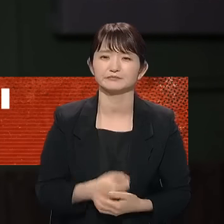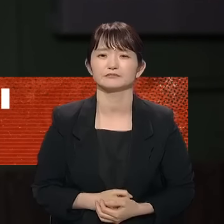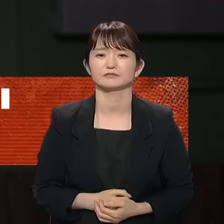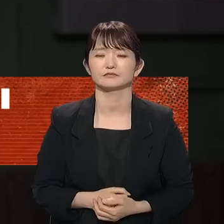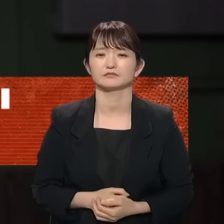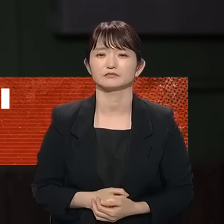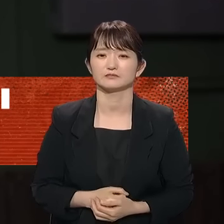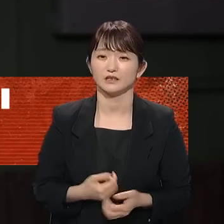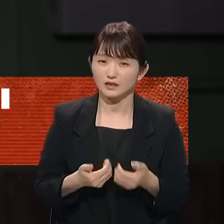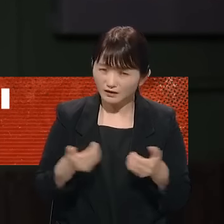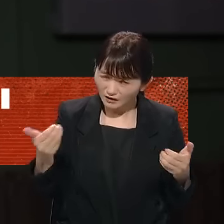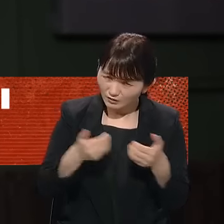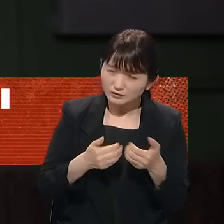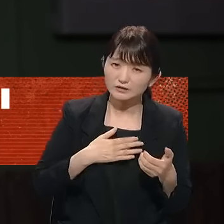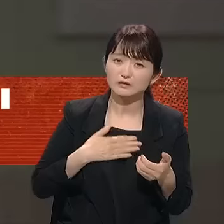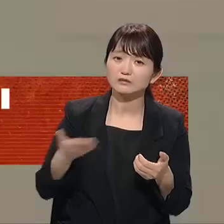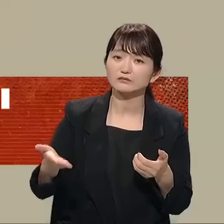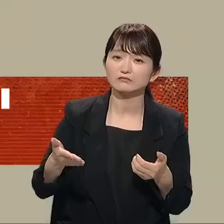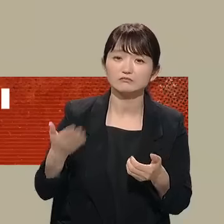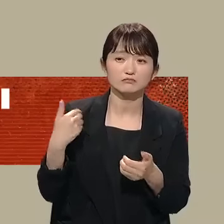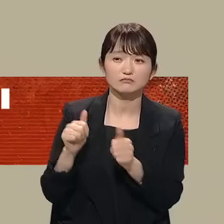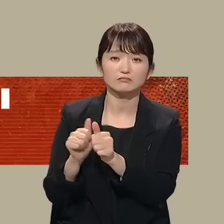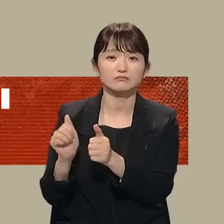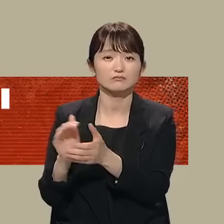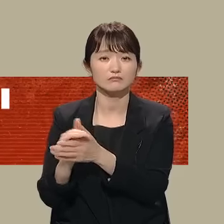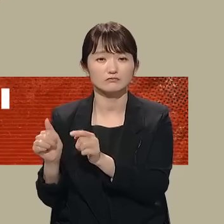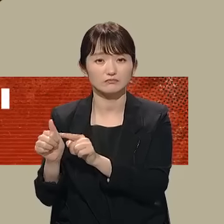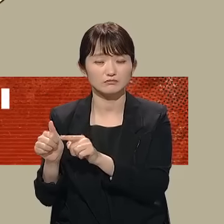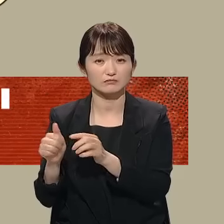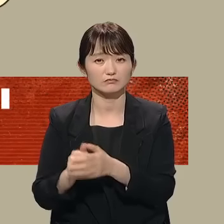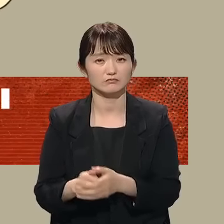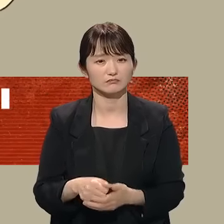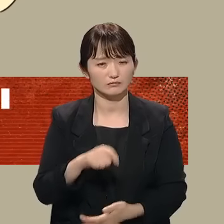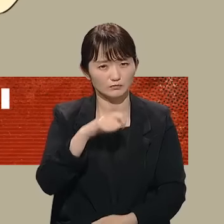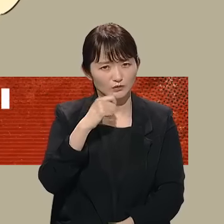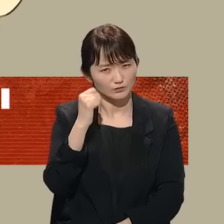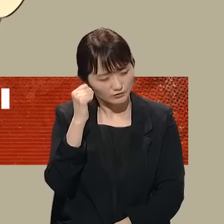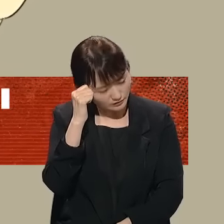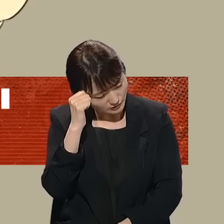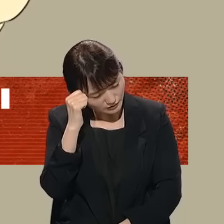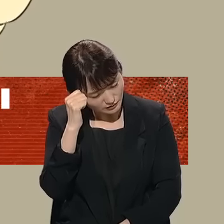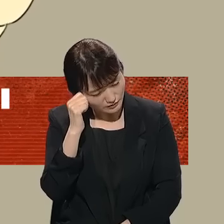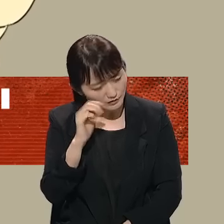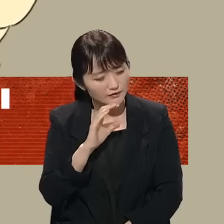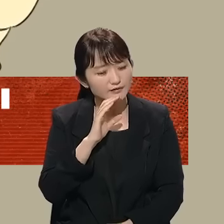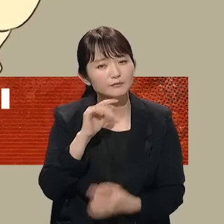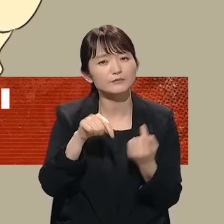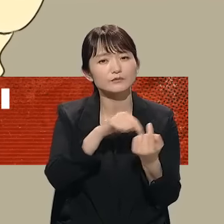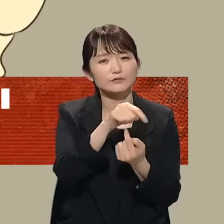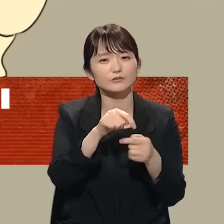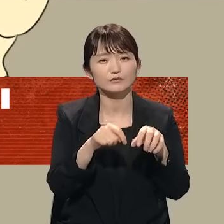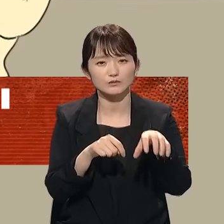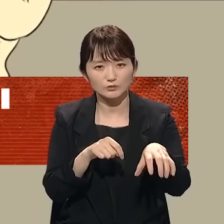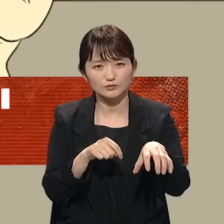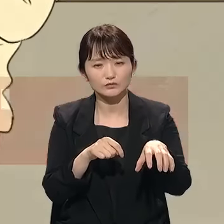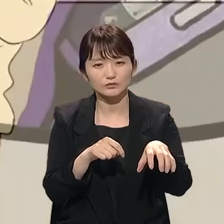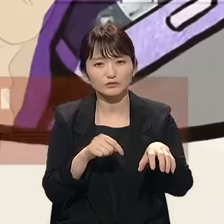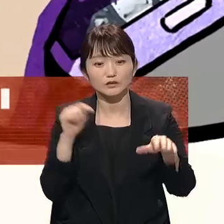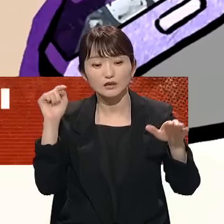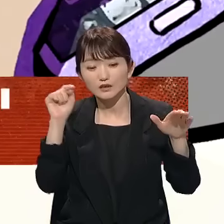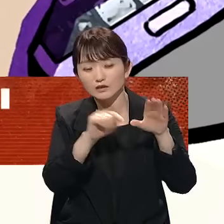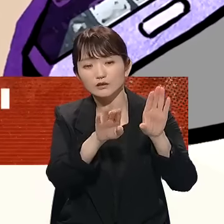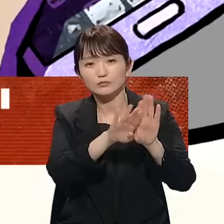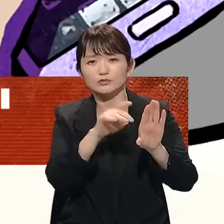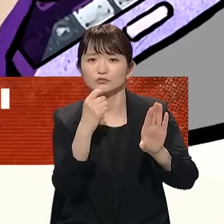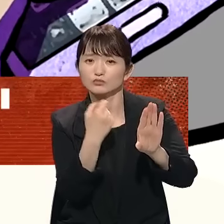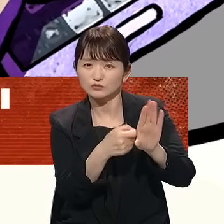몇 차례 이별 통보를 했는데 전 남자친구는 피해자가 숙식도 하고 운영도 하고 있었던 서울의 한 카페에 찾아와서 문을 두드리기도